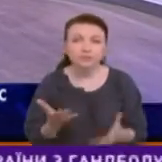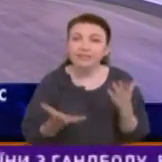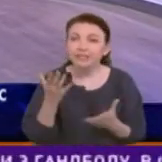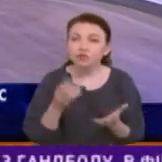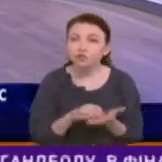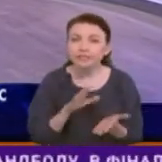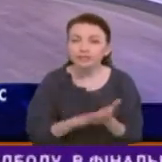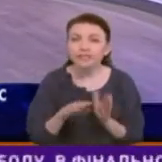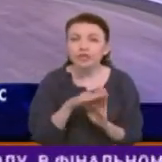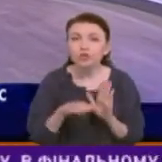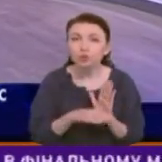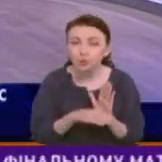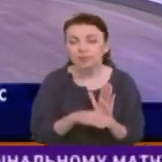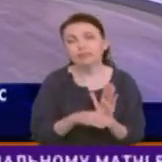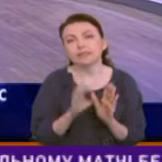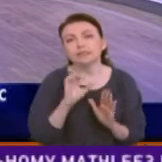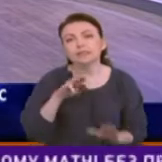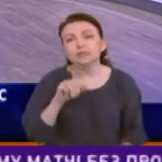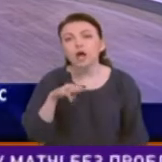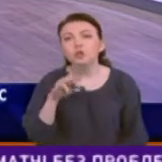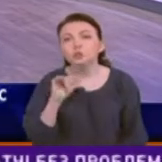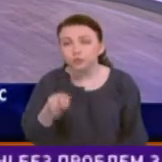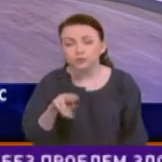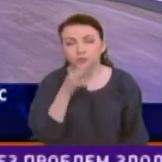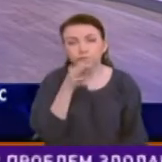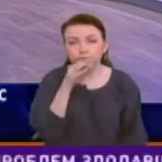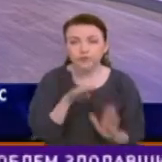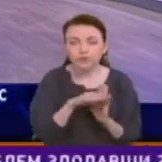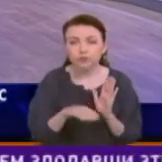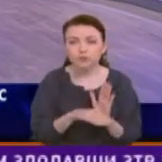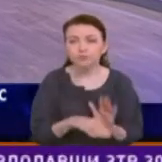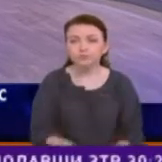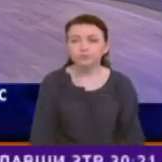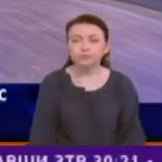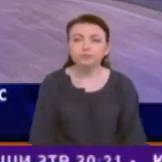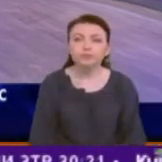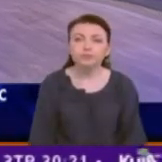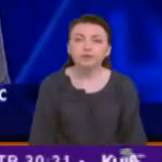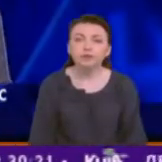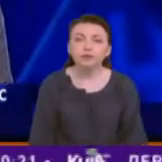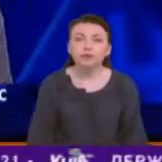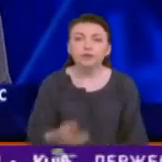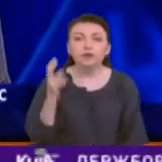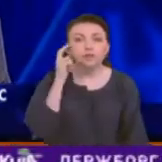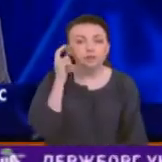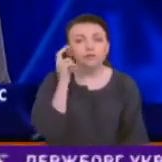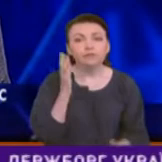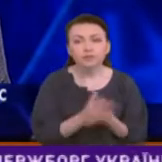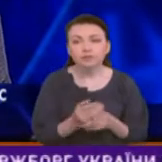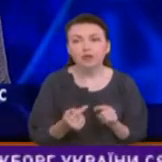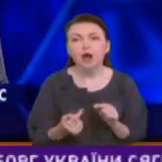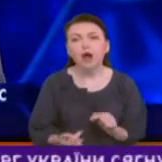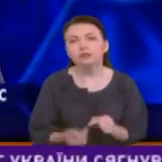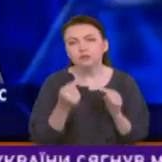ще статут ПЦУ, і він тільки процес реєстрації, це раз. Друге, якщо говорити про Київ, то все-таки, щоб там не було, антирейтинг в тих людей,